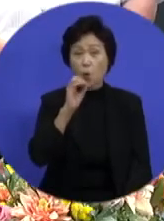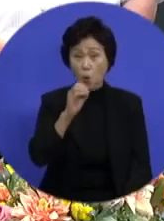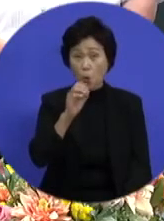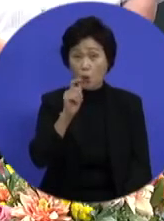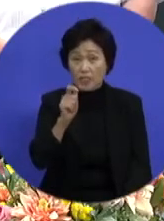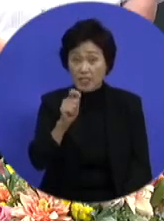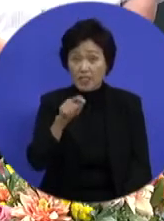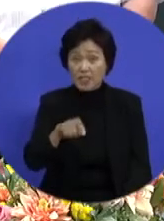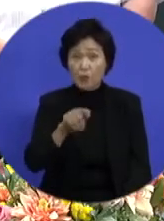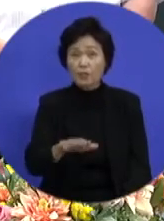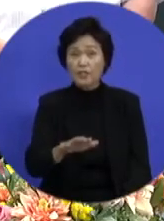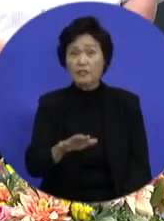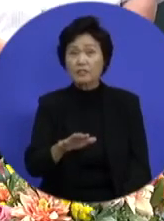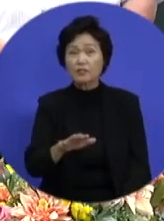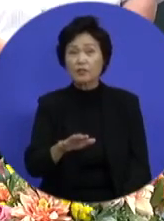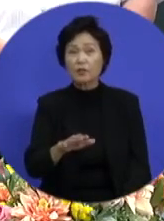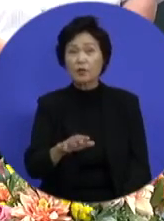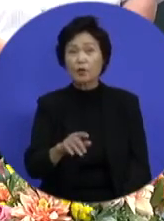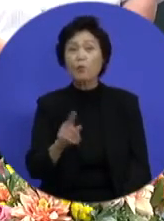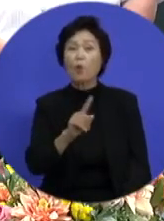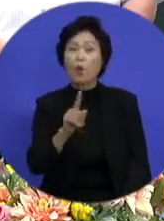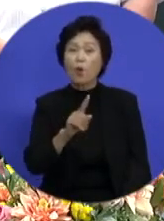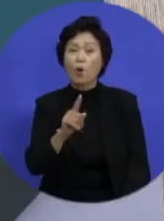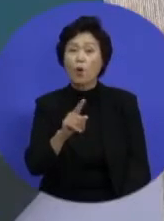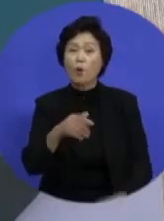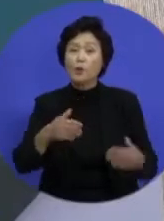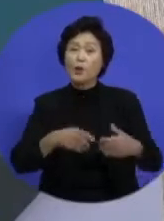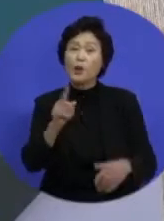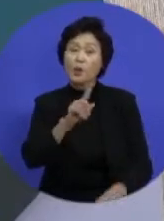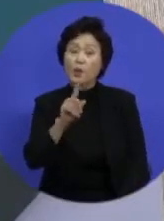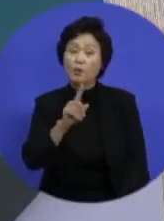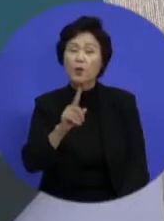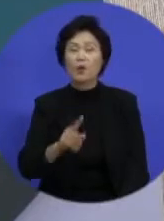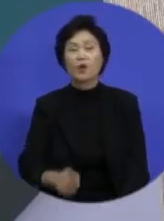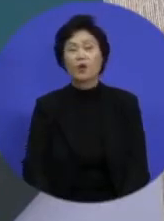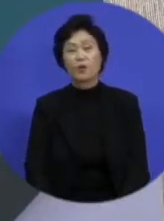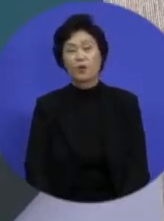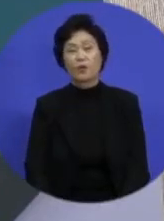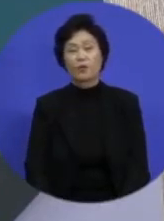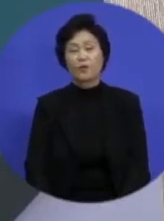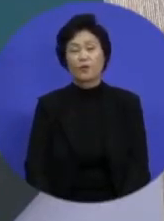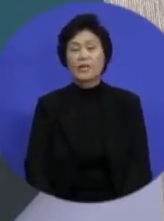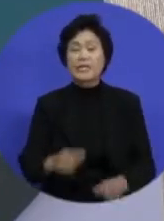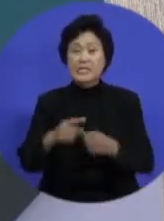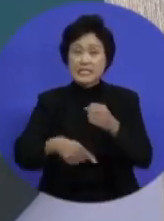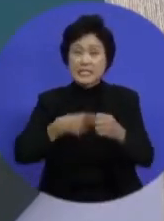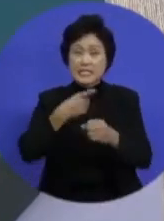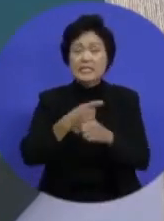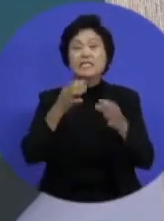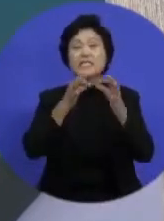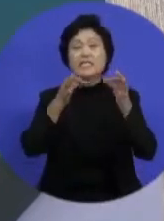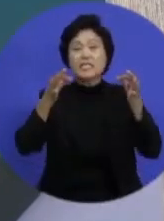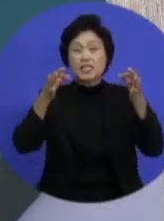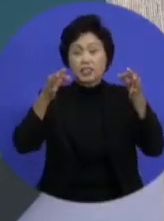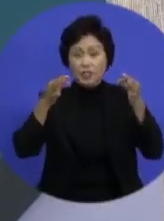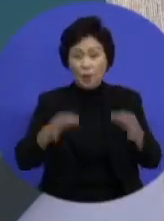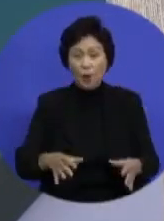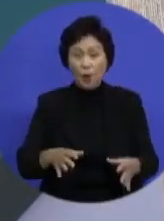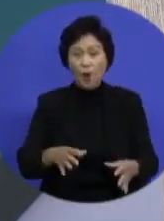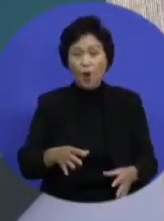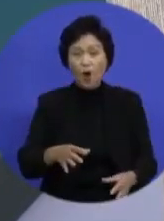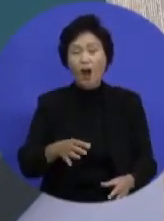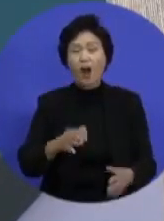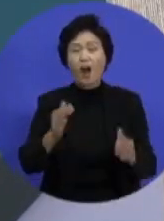과목이 있고요. 필수가 있어요? 학점제기 때문에 학점이 이수돼야 졸업이 가능하고 그레이드가 올라가거든요. 예. 그래서 1년 동안에 받아야